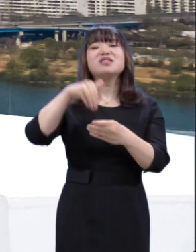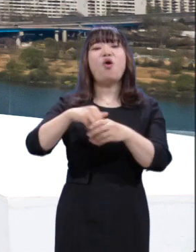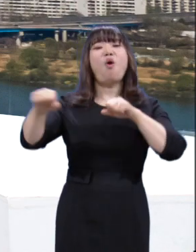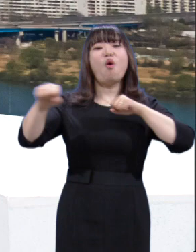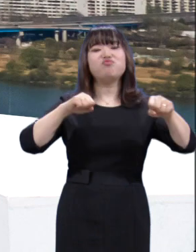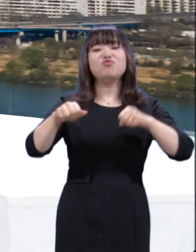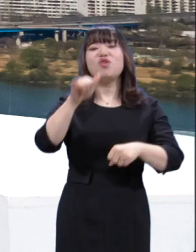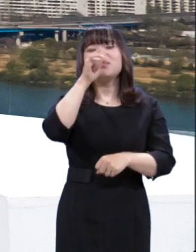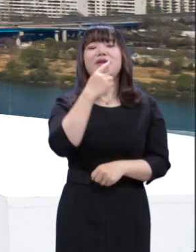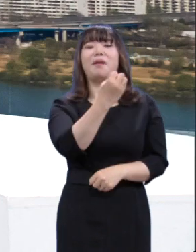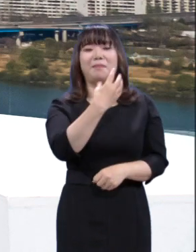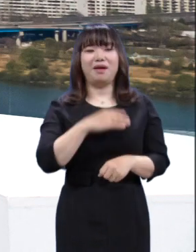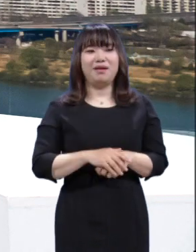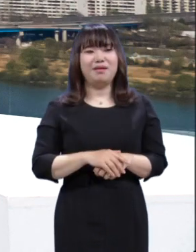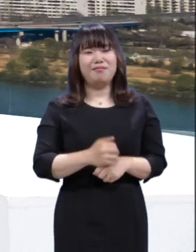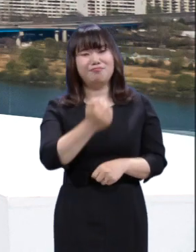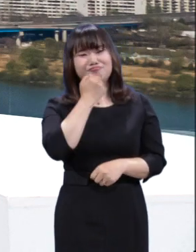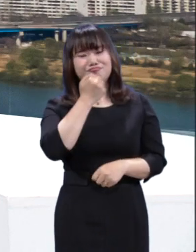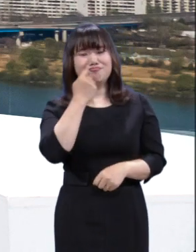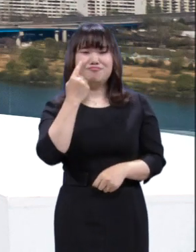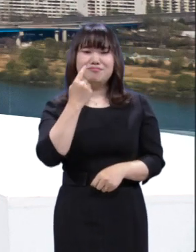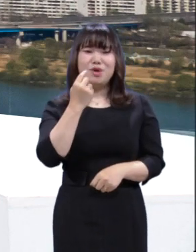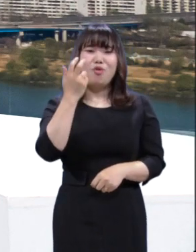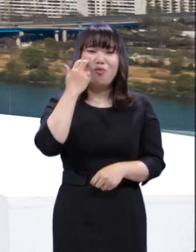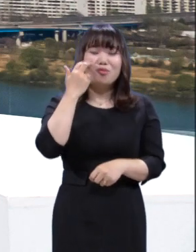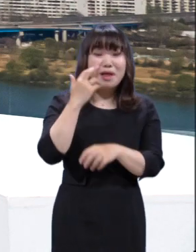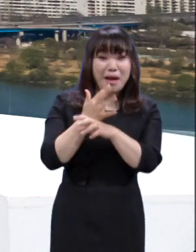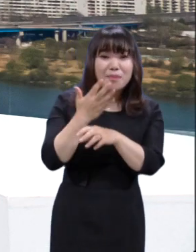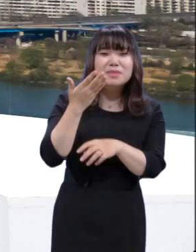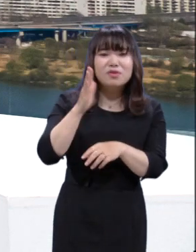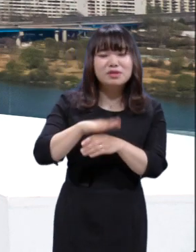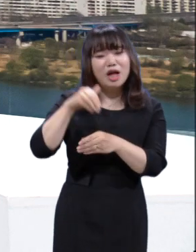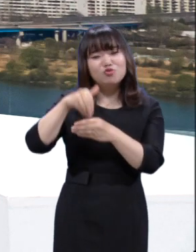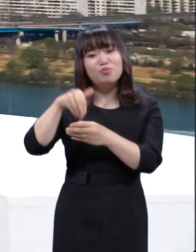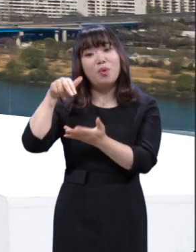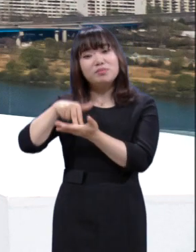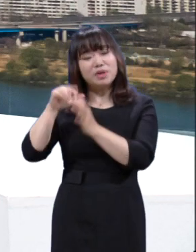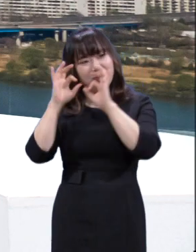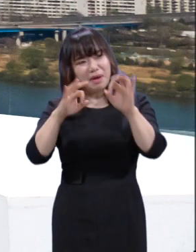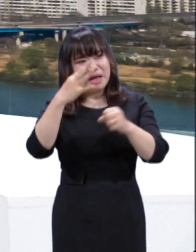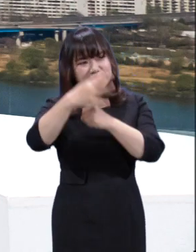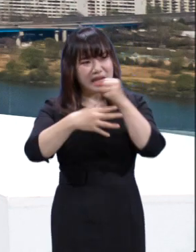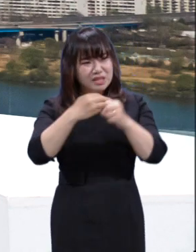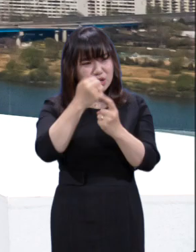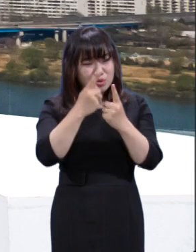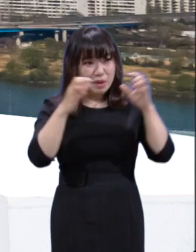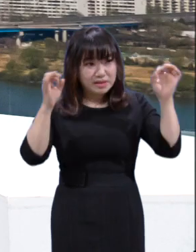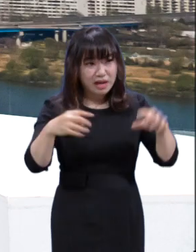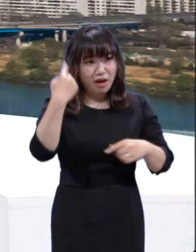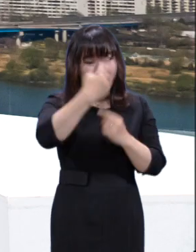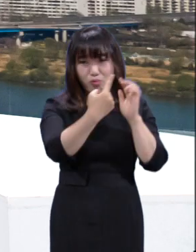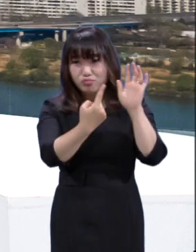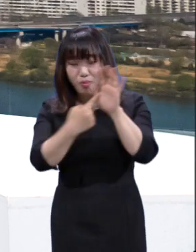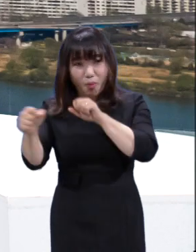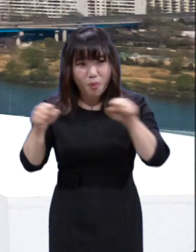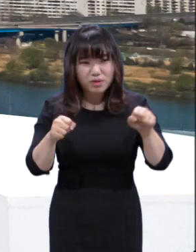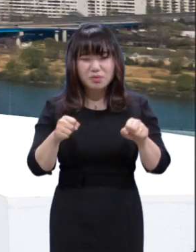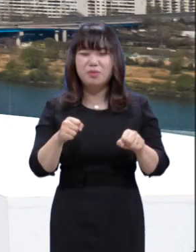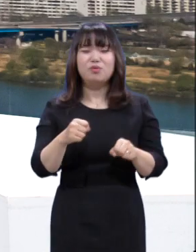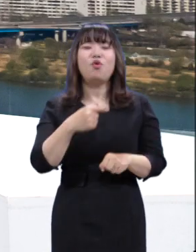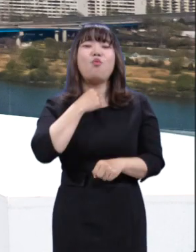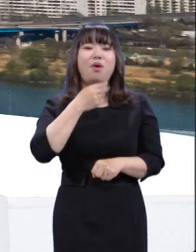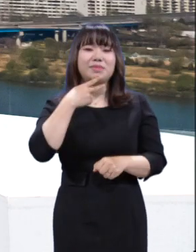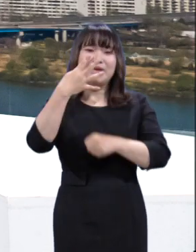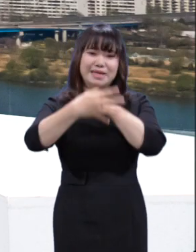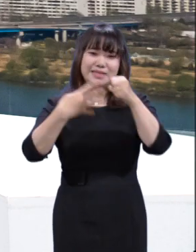선거운동이라고 합니다. 네, 웃자고 한 이야기겠지만 투표권을 가진 유권자들은 4년에 한 번 반짝 얼굴 비추는 지역 일꾼이 아니라